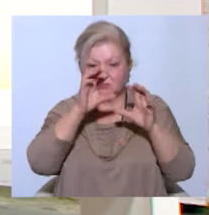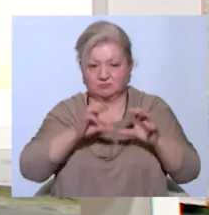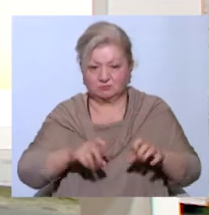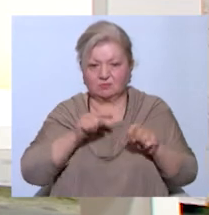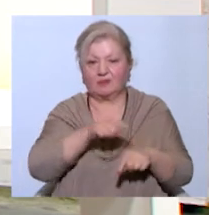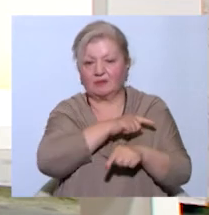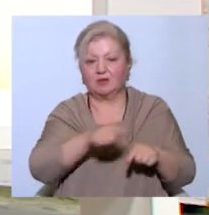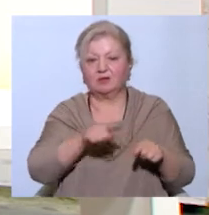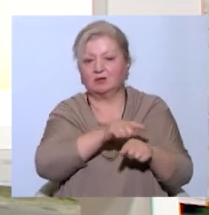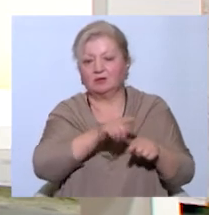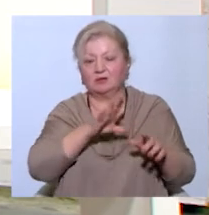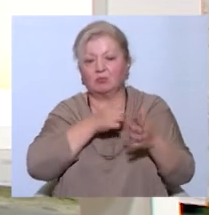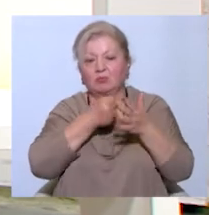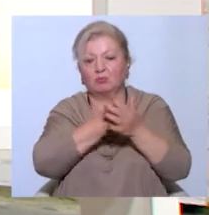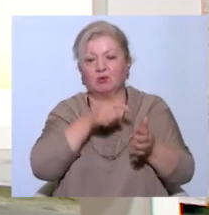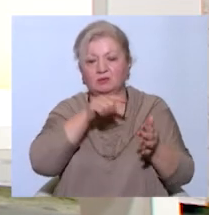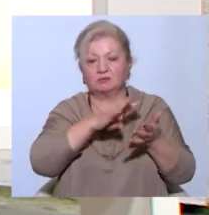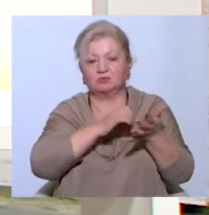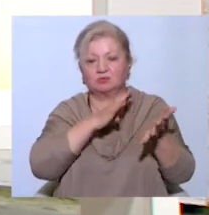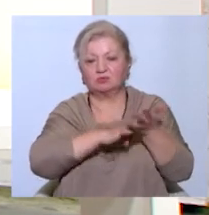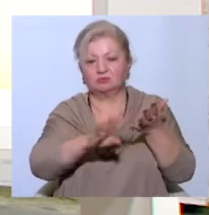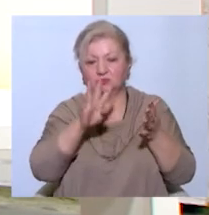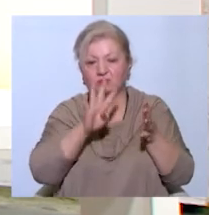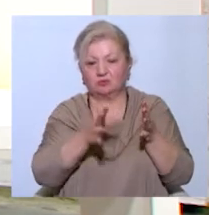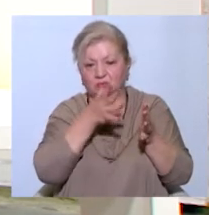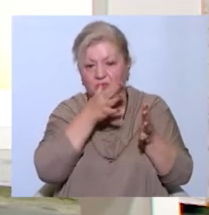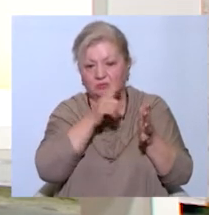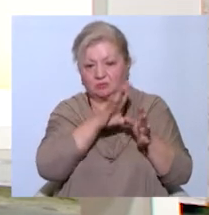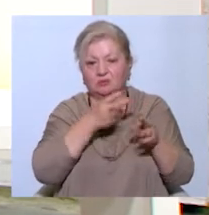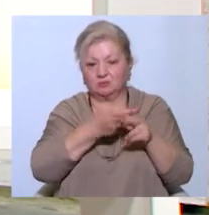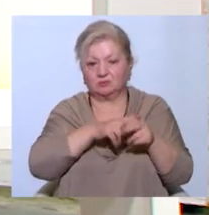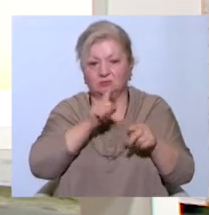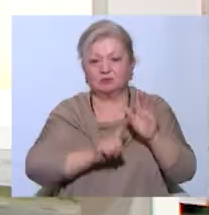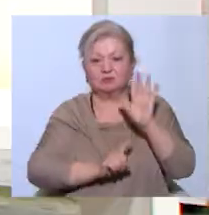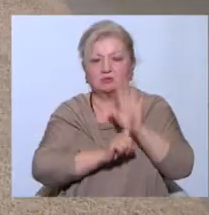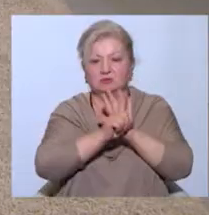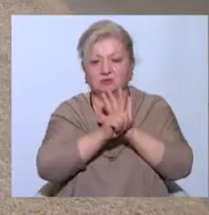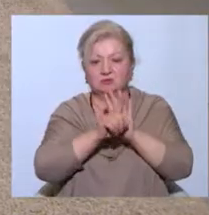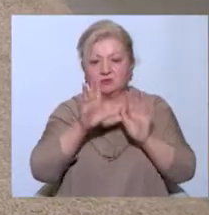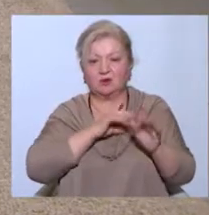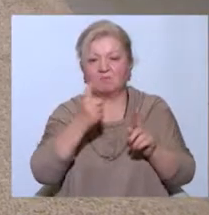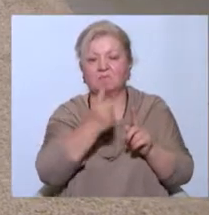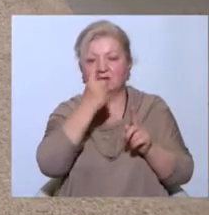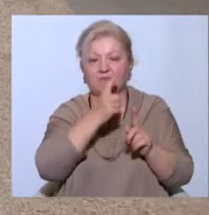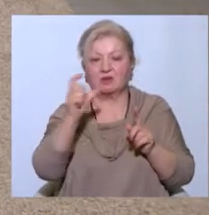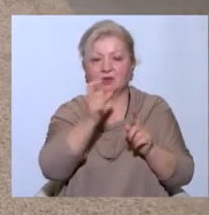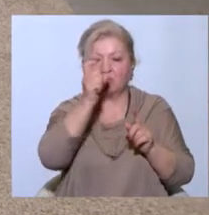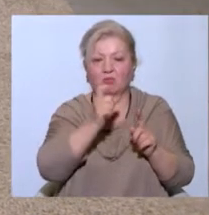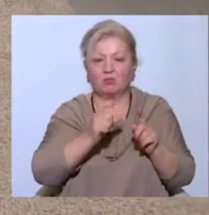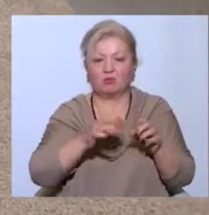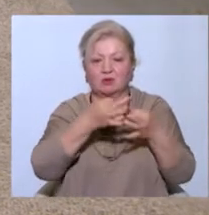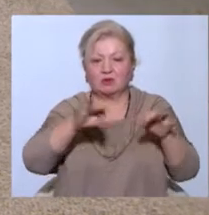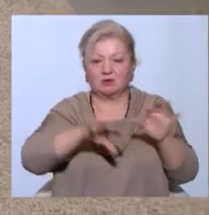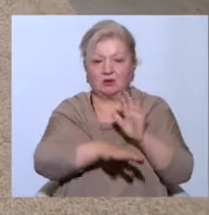გასტანა 1994 წლამდე და სწორედ ამ წელს ხდება პირველი დემოკრატიული არჩევნები და შემოდის პიროვნება, რომელიც